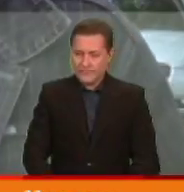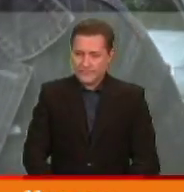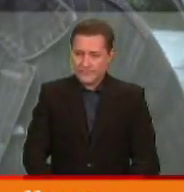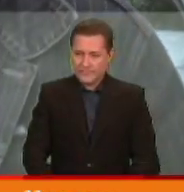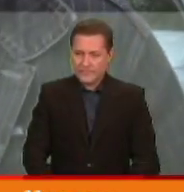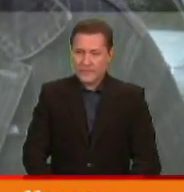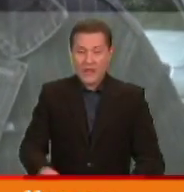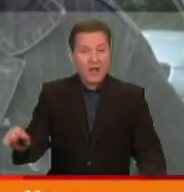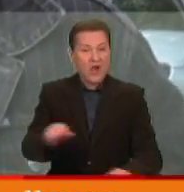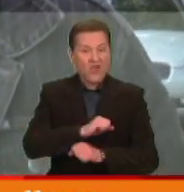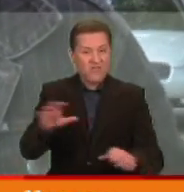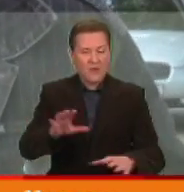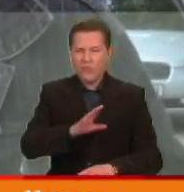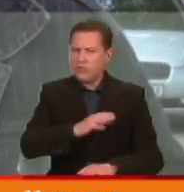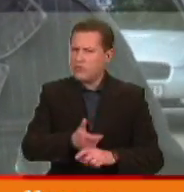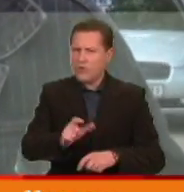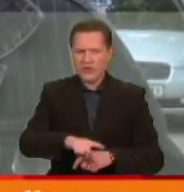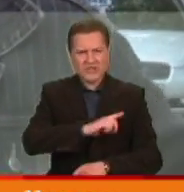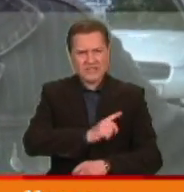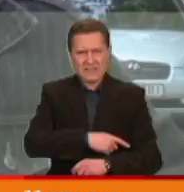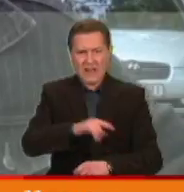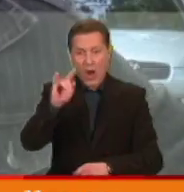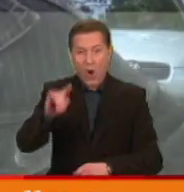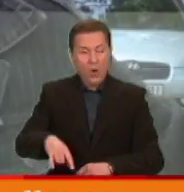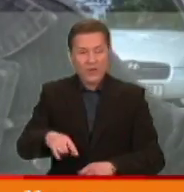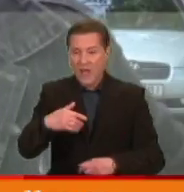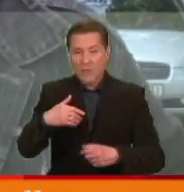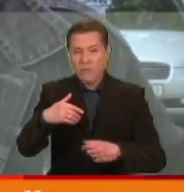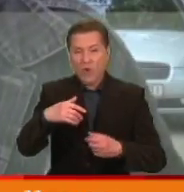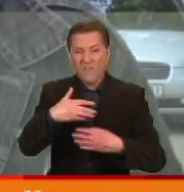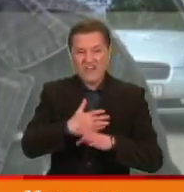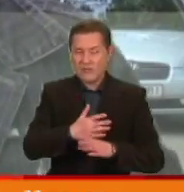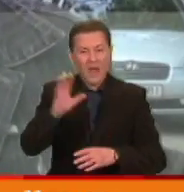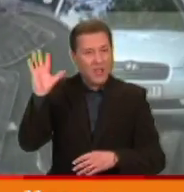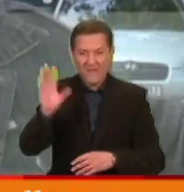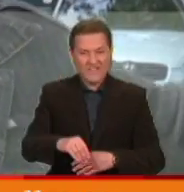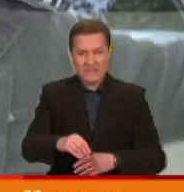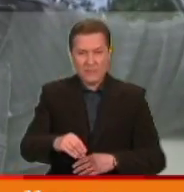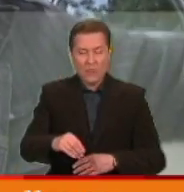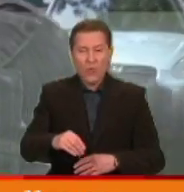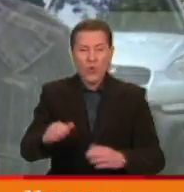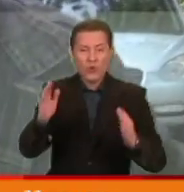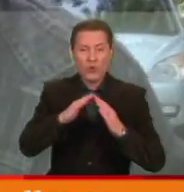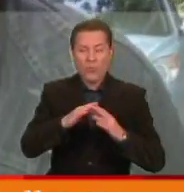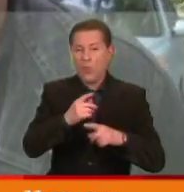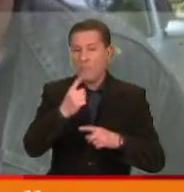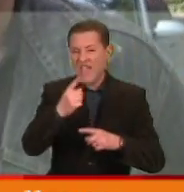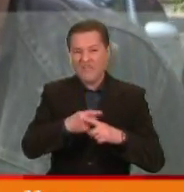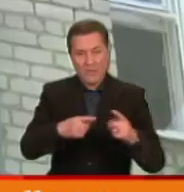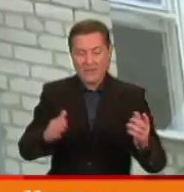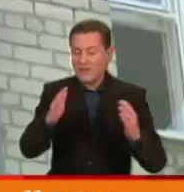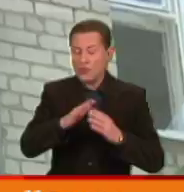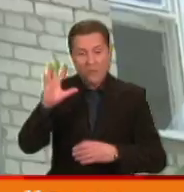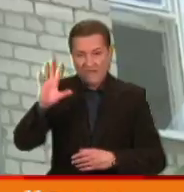Ну, взрыв був дуже сильний, тому що вікна вишибало по всьому дому практично. Не по всьому, ну, перша половина дому, в общем-то,